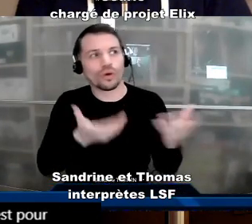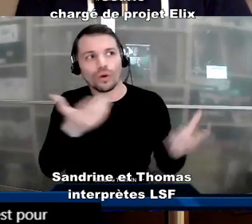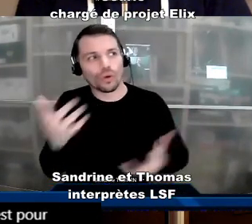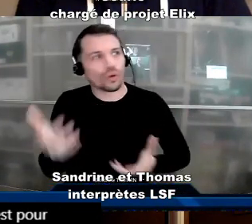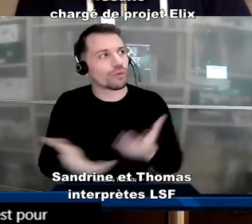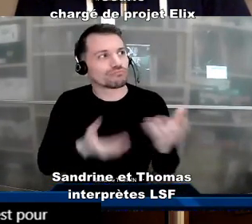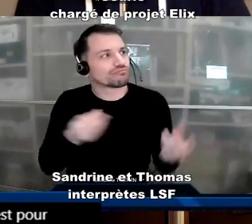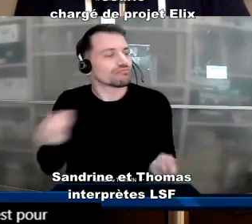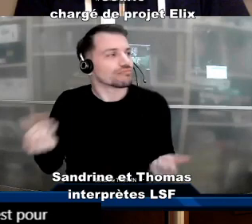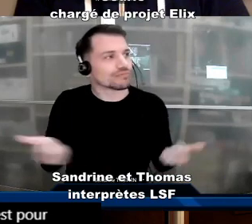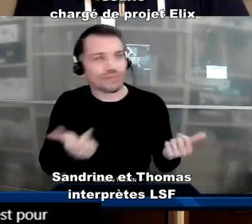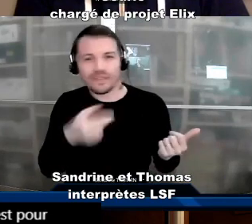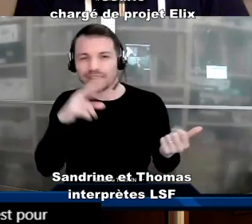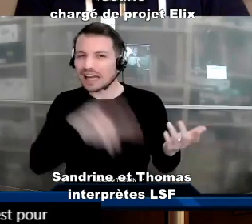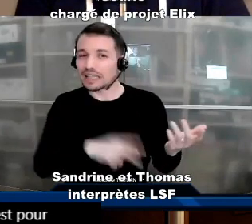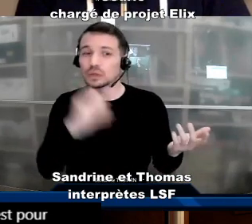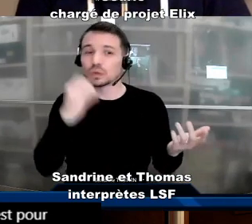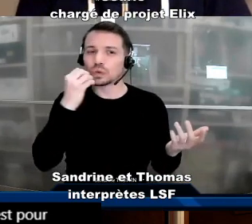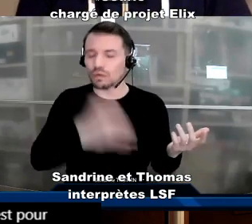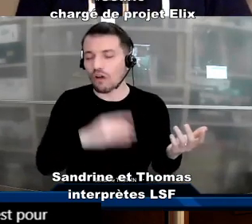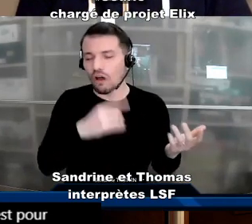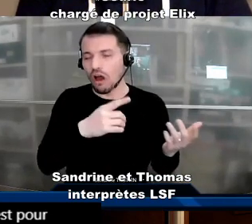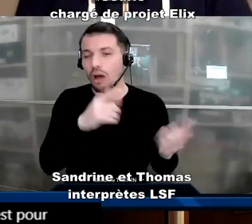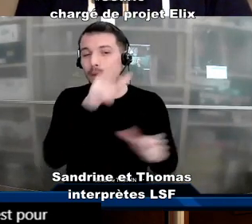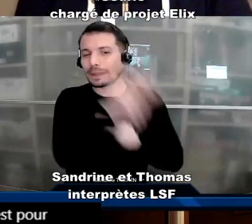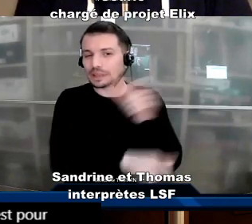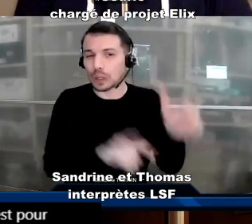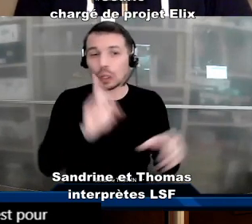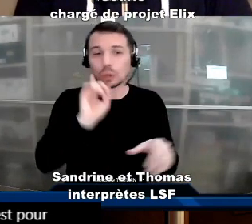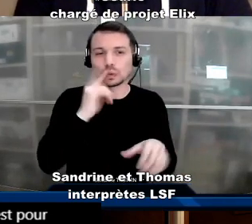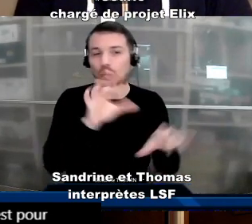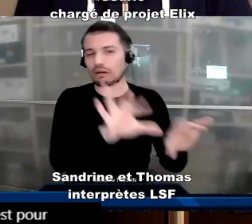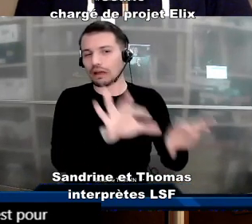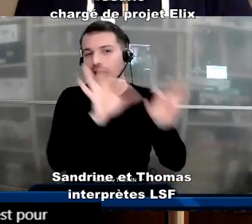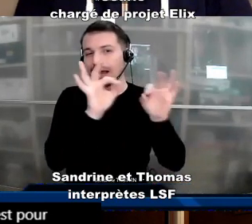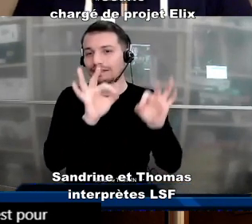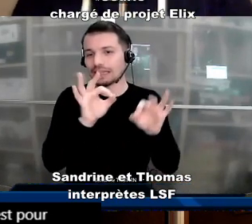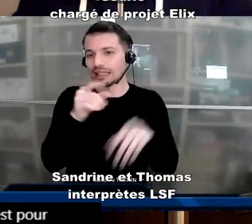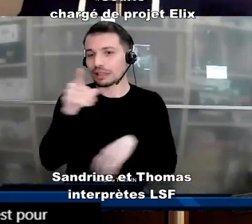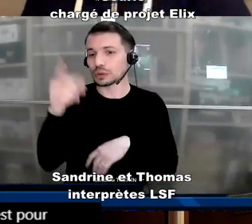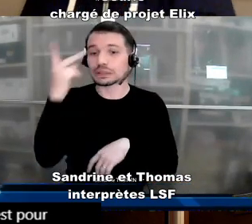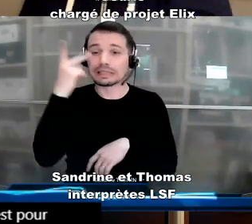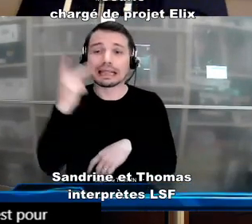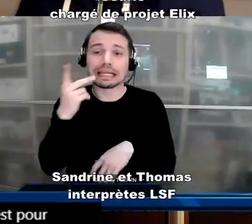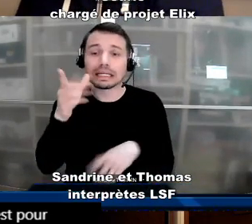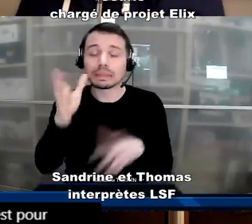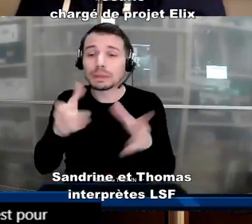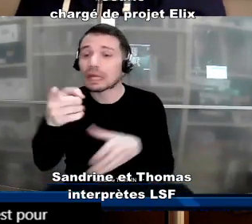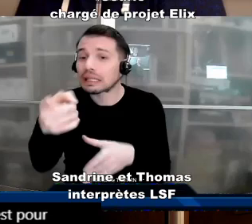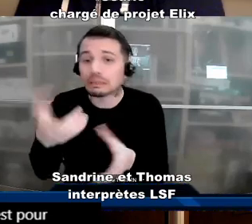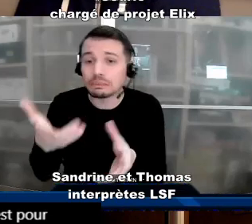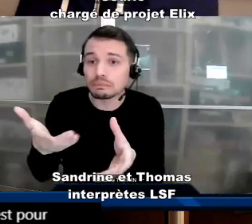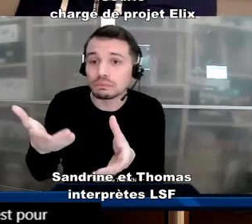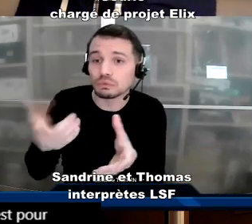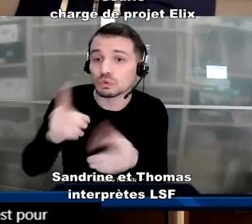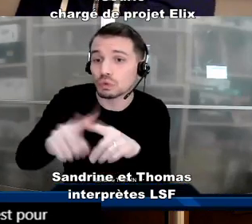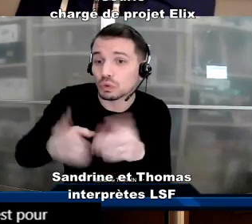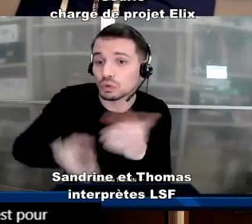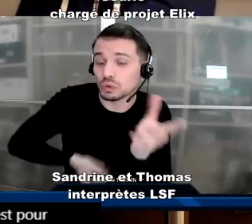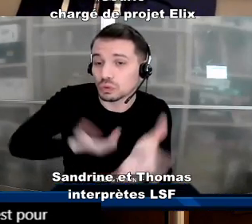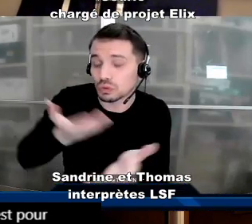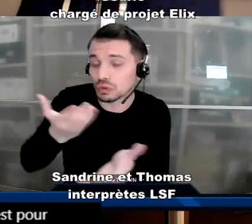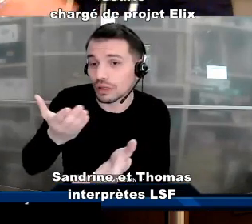on travaille très, très, très souvent avec des personnes sourdes. Enfin, Cédric, je ne sais pas si tu veux dire un petit mot là-dessus, mais